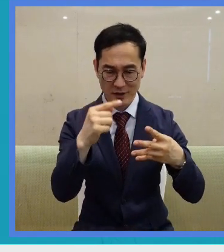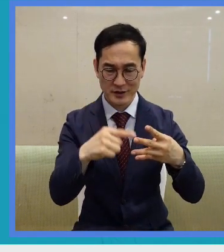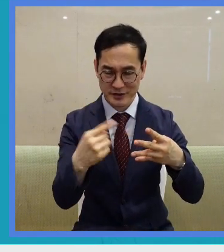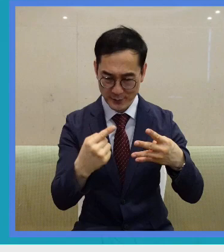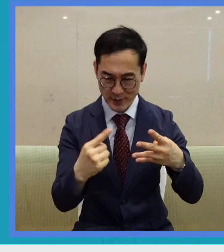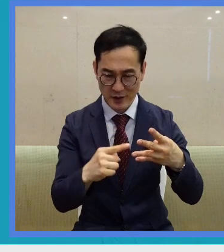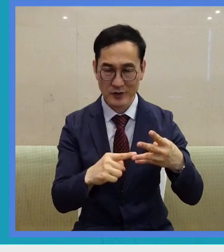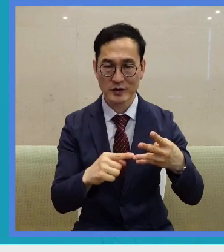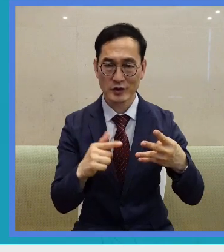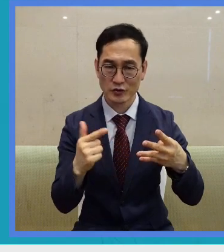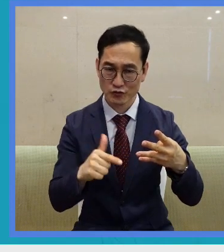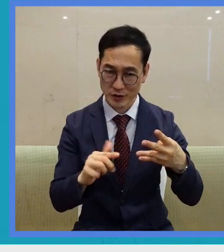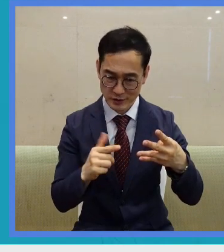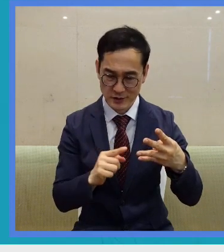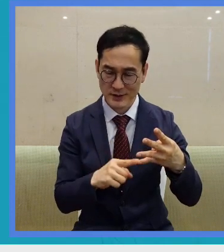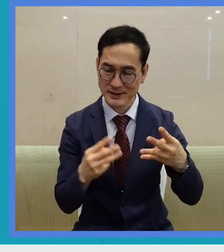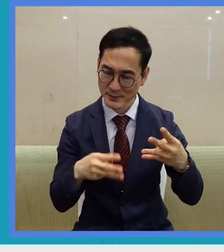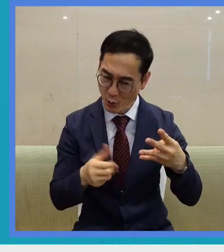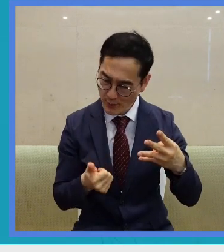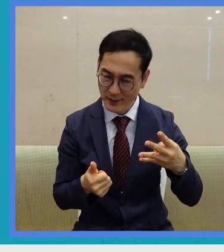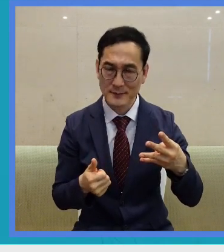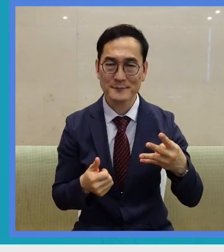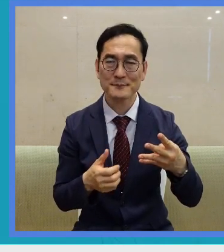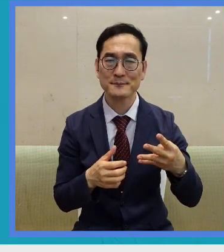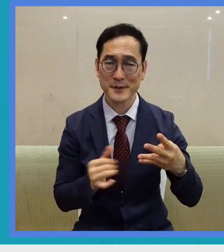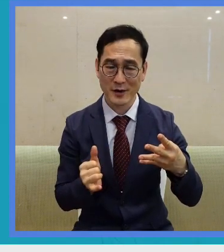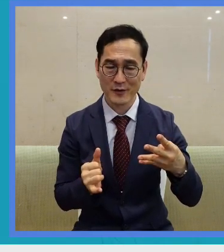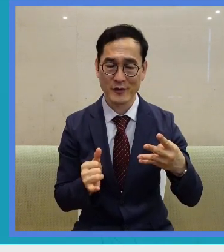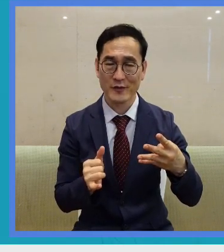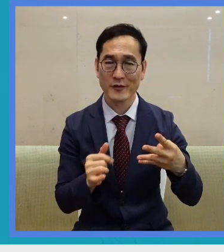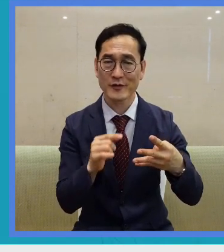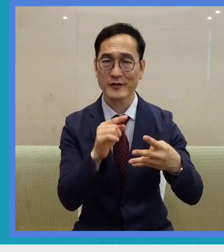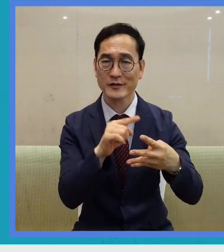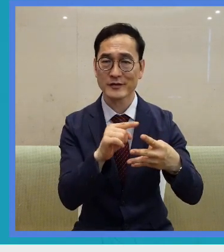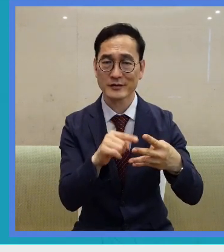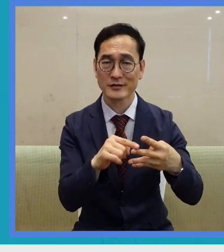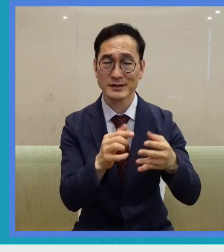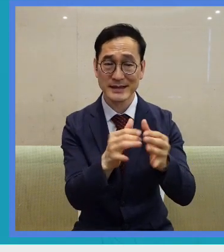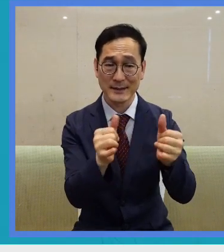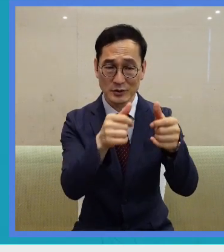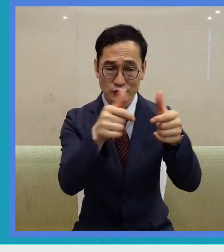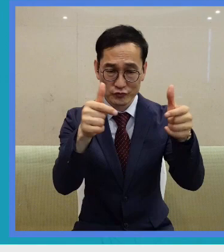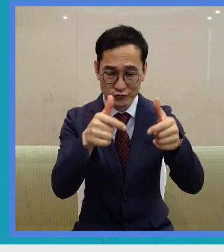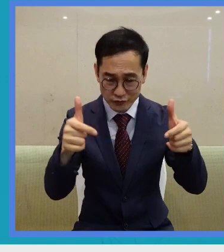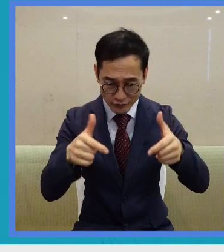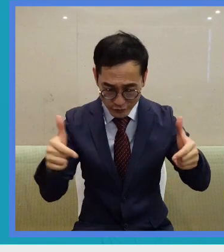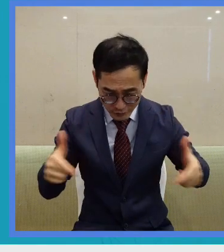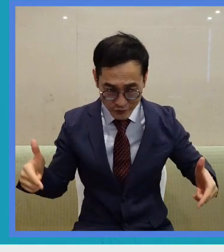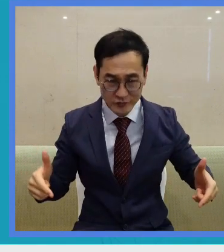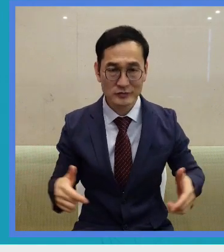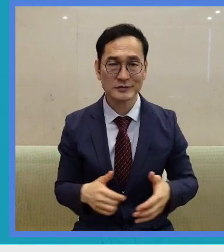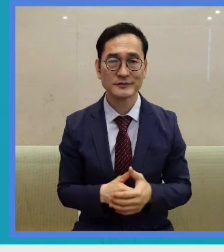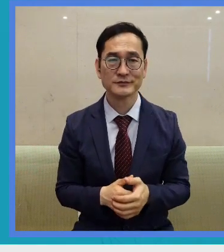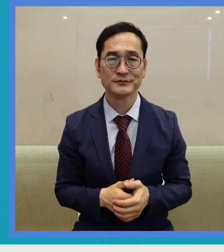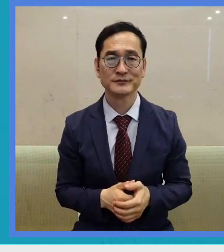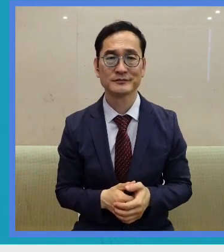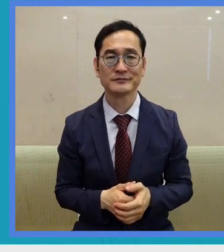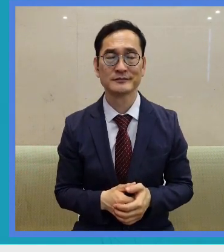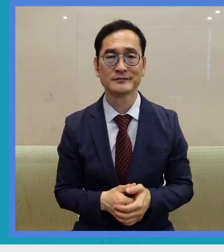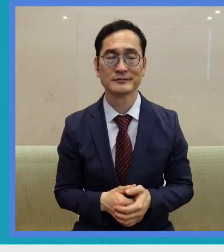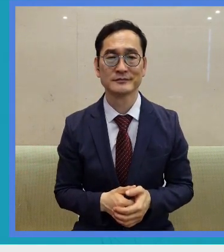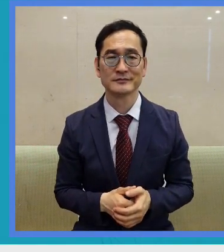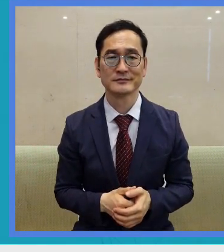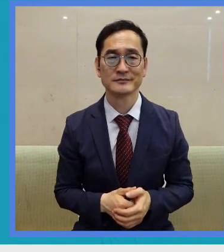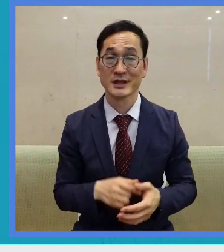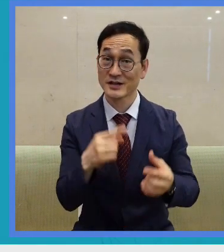2637명, 3570명 이렇게 샘플 사이즈를 늘려가면서 이제 사람들이 계속 조사를 했는데 처음에